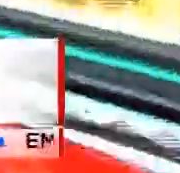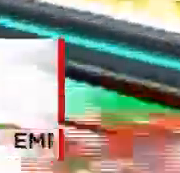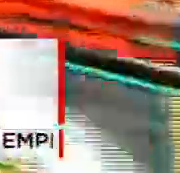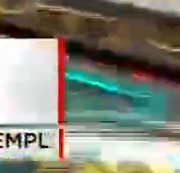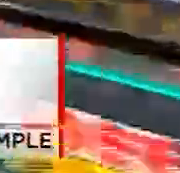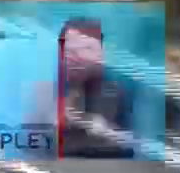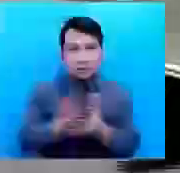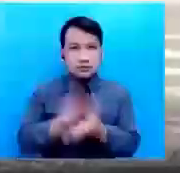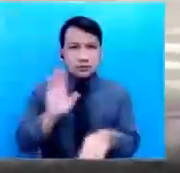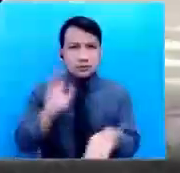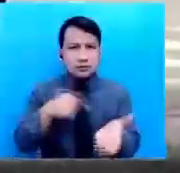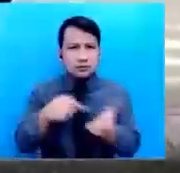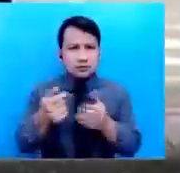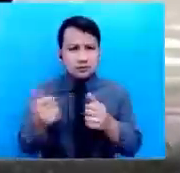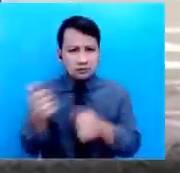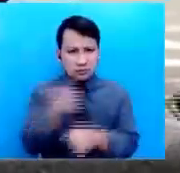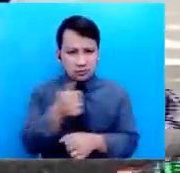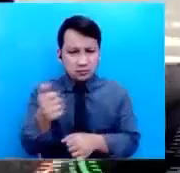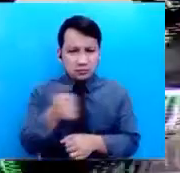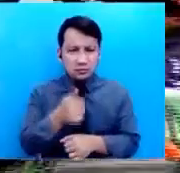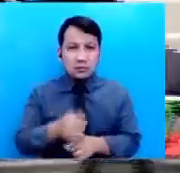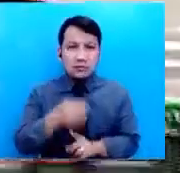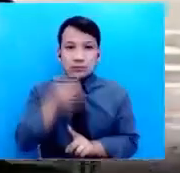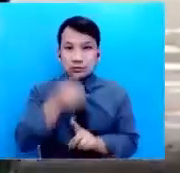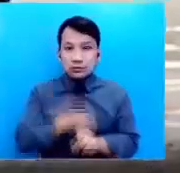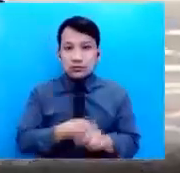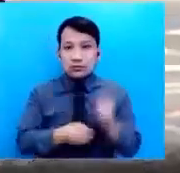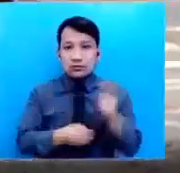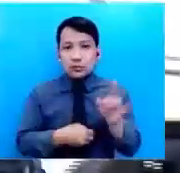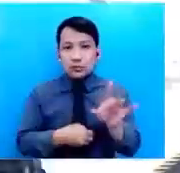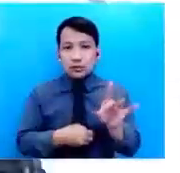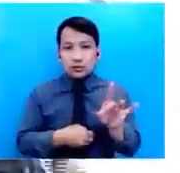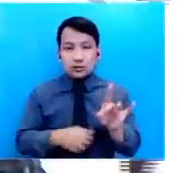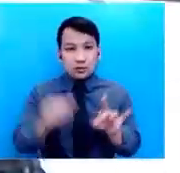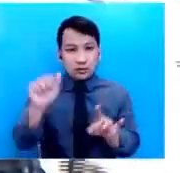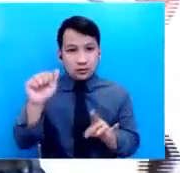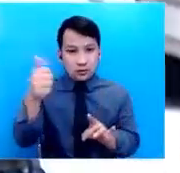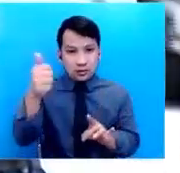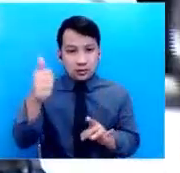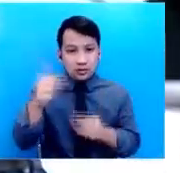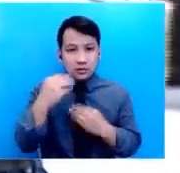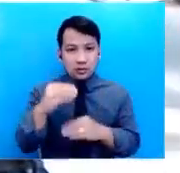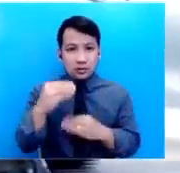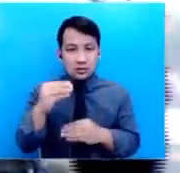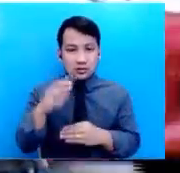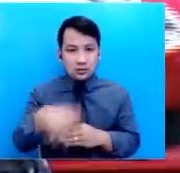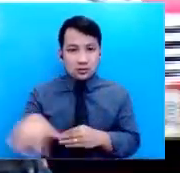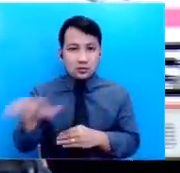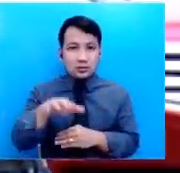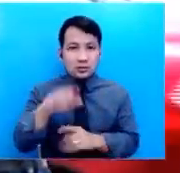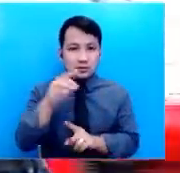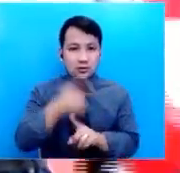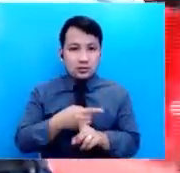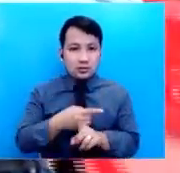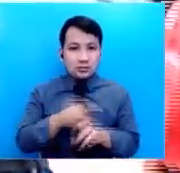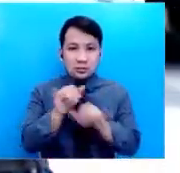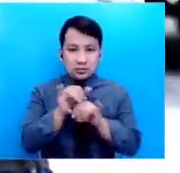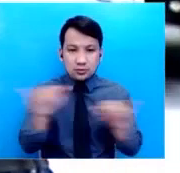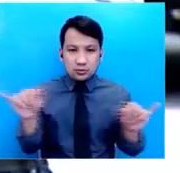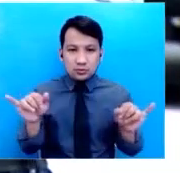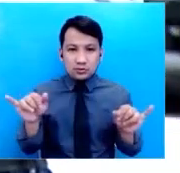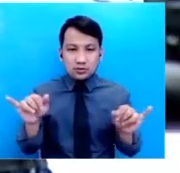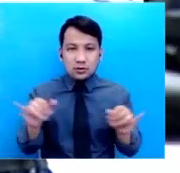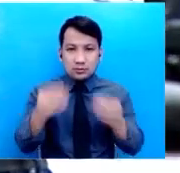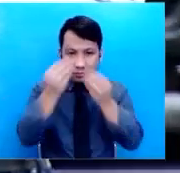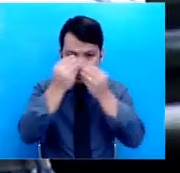taasan na ang pamasahe. October 2018 pa, naging 10 piso ang minimum na pasahe. Pero Disyembre ng parehong taon, ipinatupad